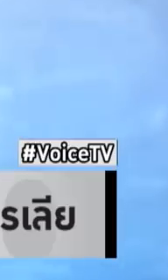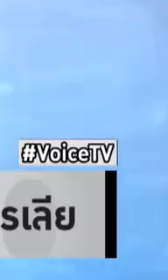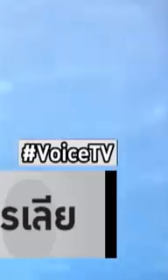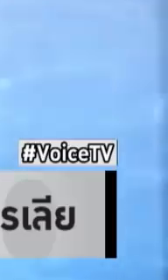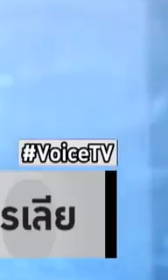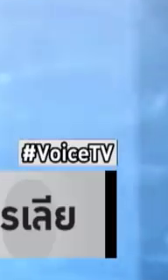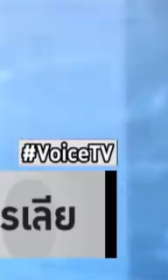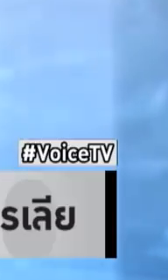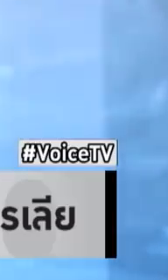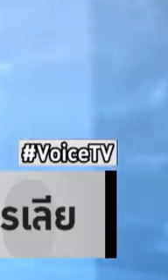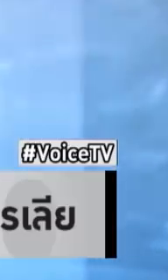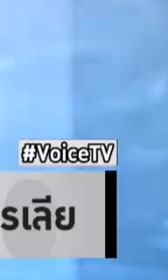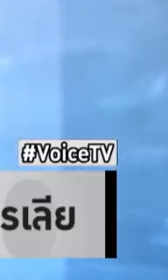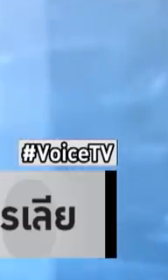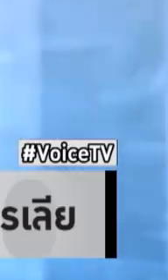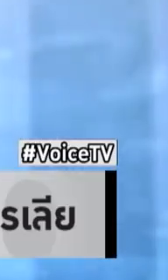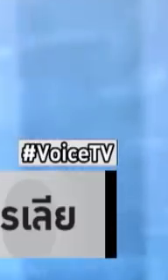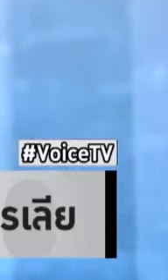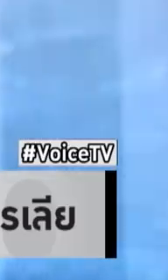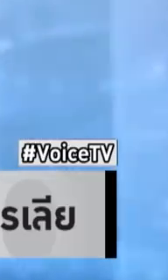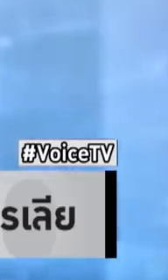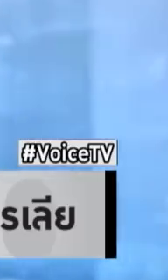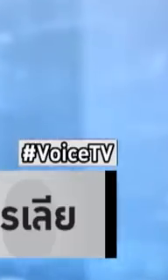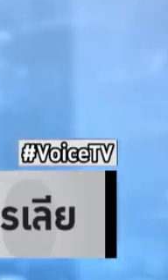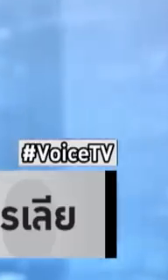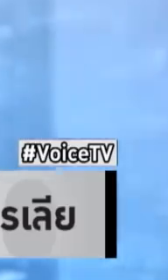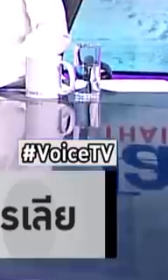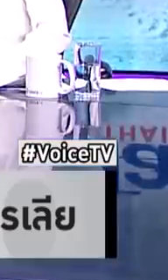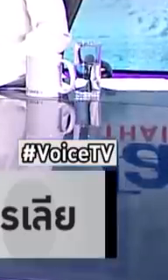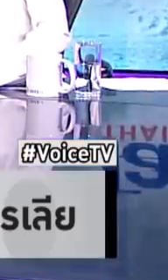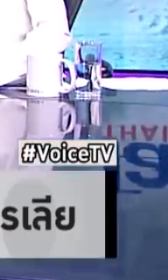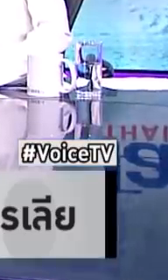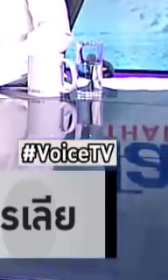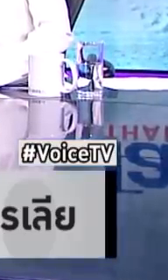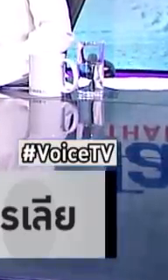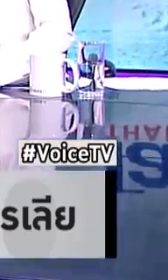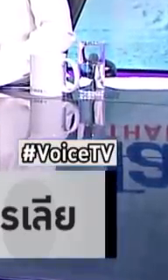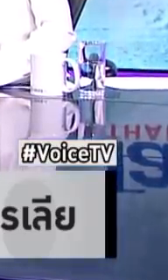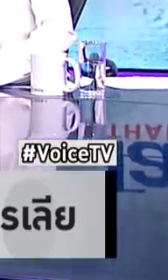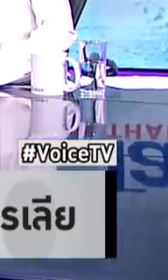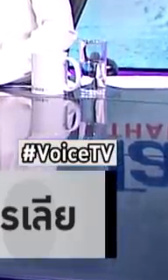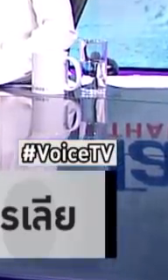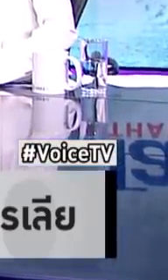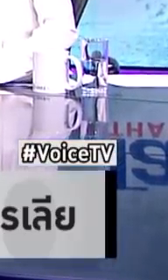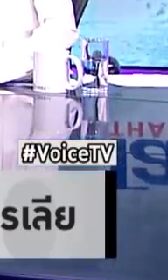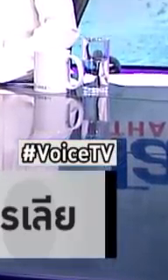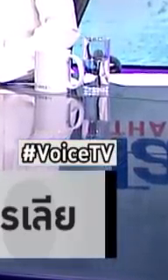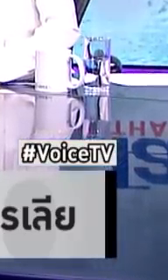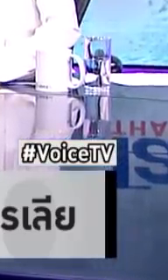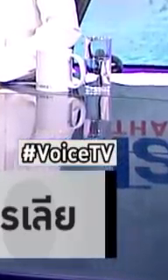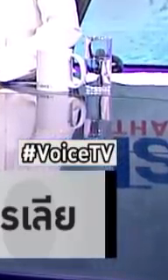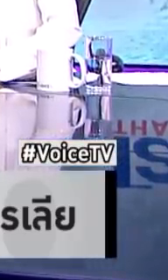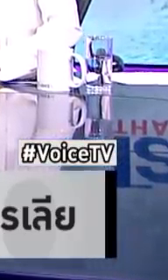ตรเลียฐานทูตไทยมาในออสเตรเลียขอเลยยื่นขออะไรพรุ่งนี้ใช่ไหมฮะไปขอเลยแล้วขอแบบให้รับร